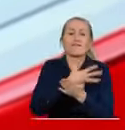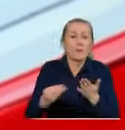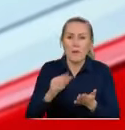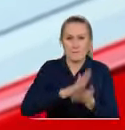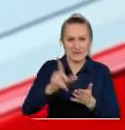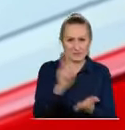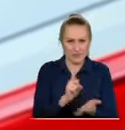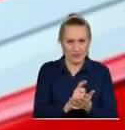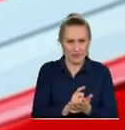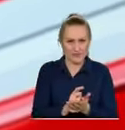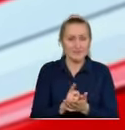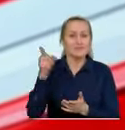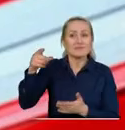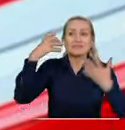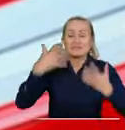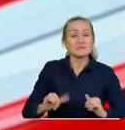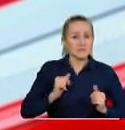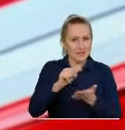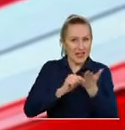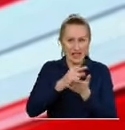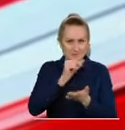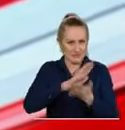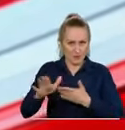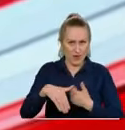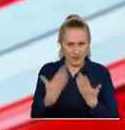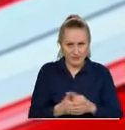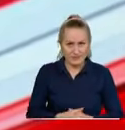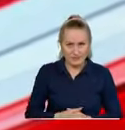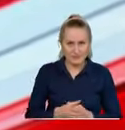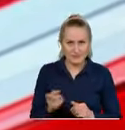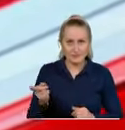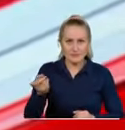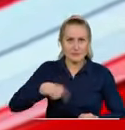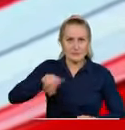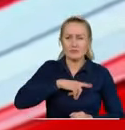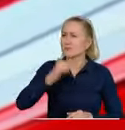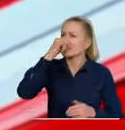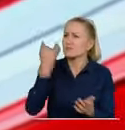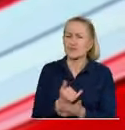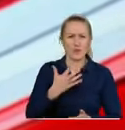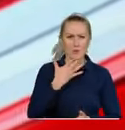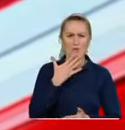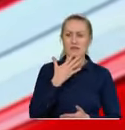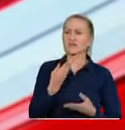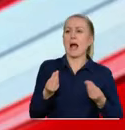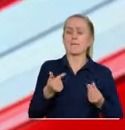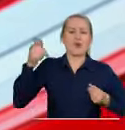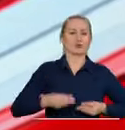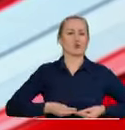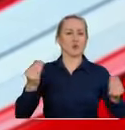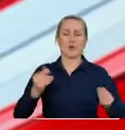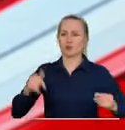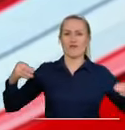Chcieli wreszcie tego, żeby leki były bezpłatne. Nie możemy ciągle mówić, że kapitał się musi rozwijać, kapitał musi